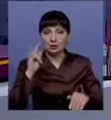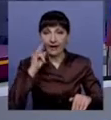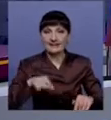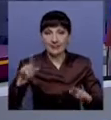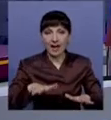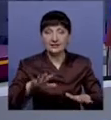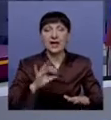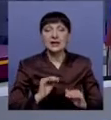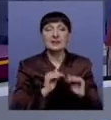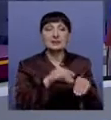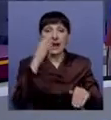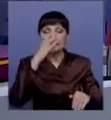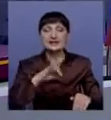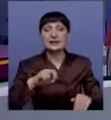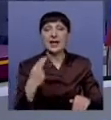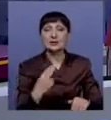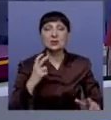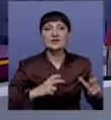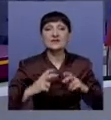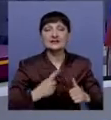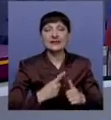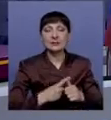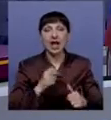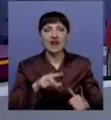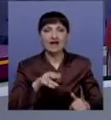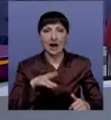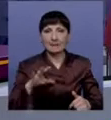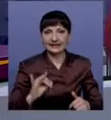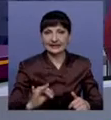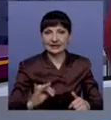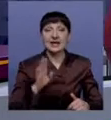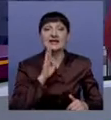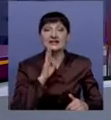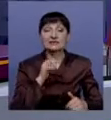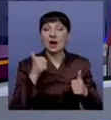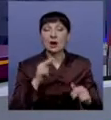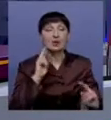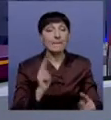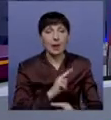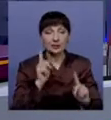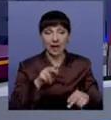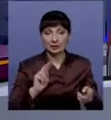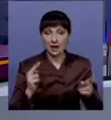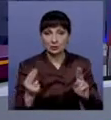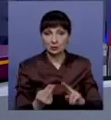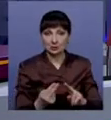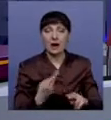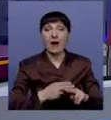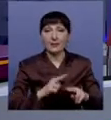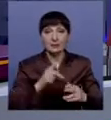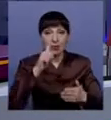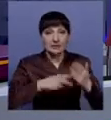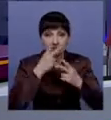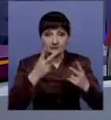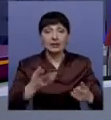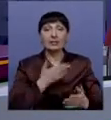и поступила в Казахский национальный университет имени Аль-Фараби. Кроме этого, девушка хорошо поет и даже танцует. В этом убедилась